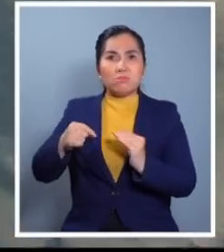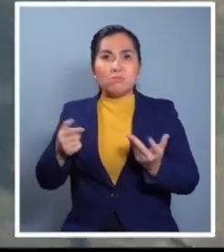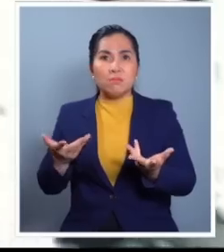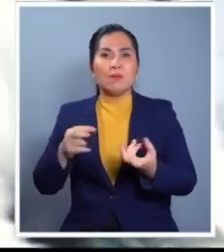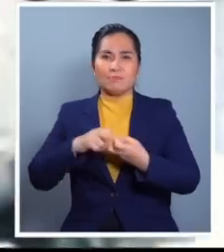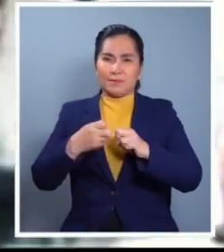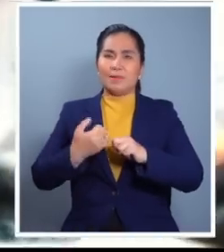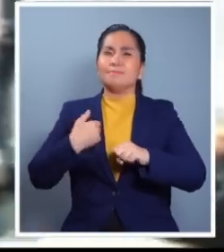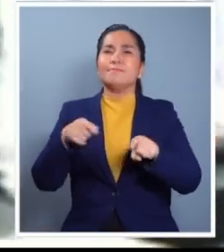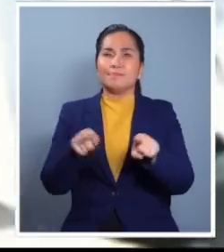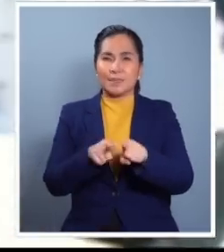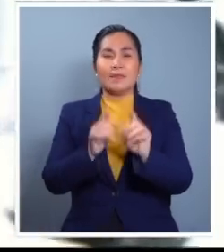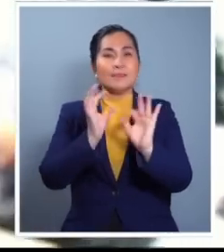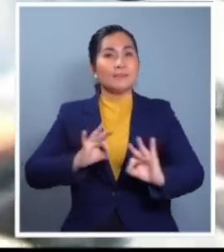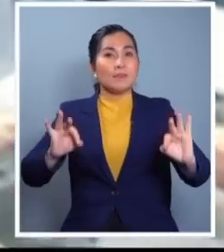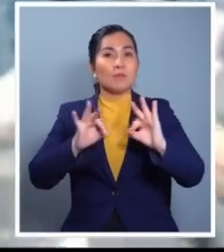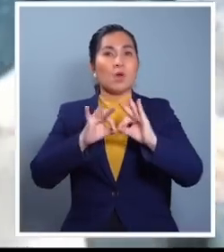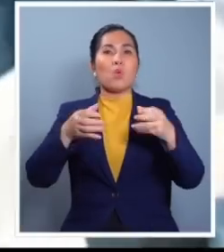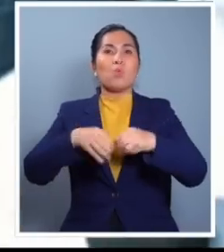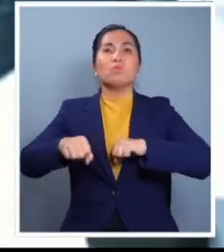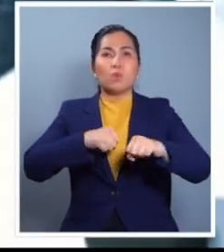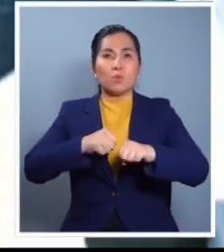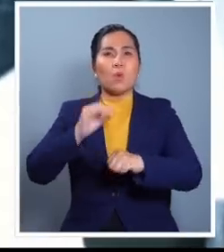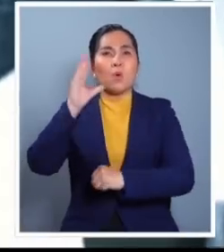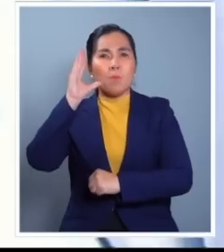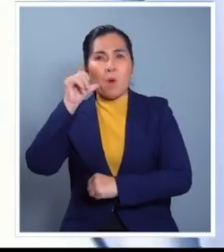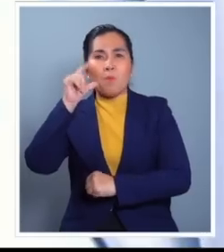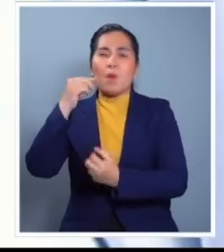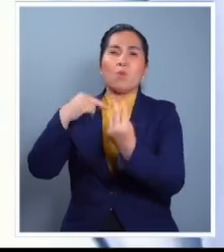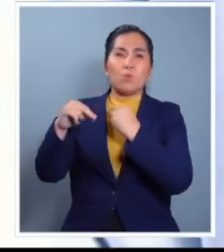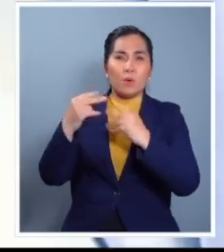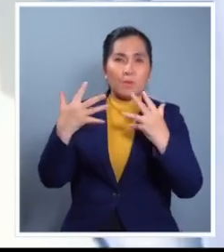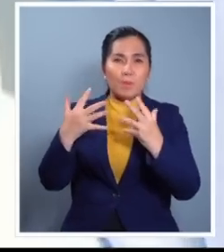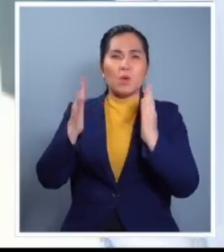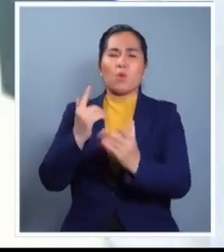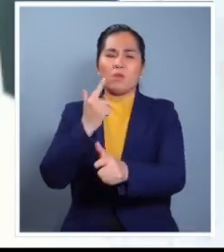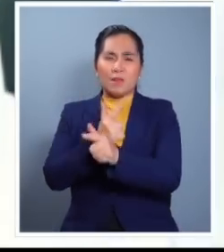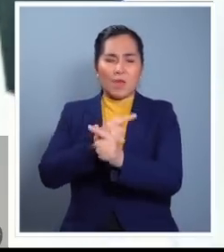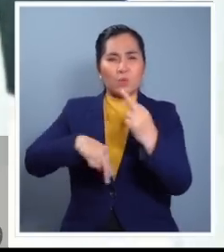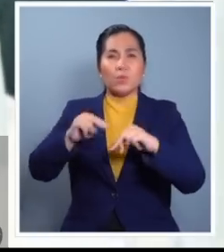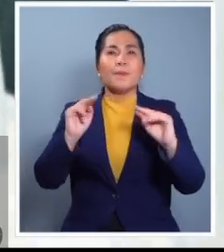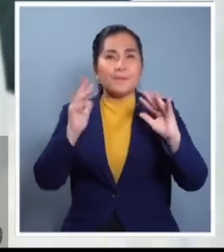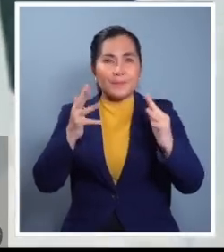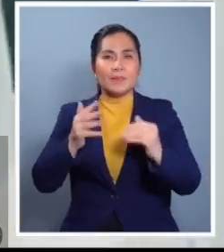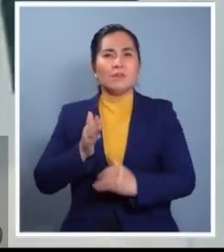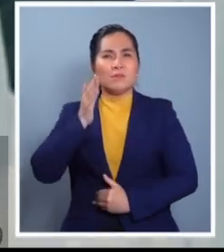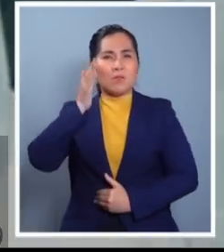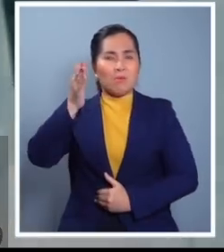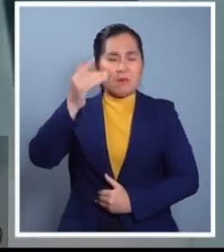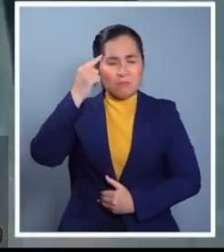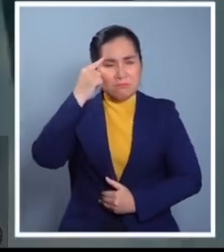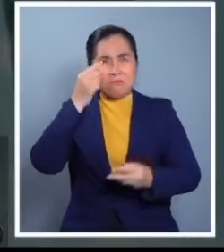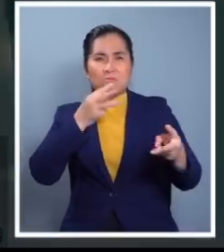ลังโดยเฉพาะเยาวชนขาดพ่อขาดแม่หรือเสาหลักของครอบครัวอนาคตที่ไร้ทาง